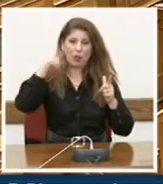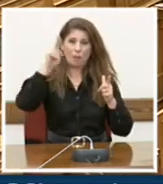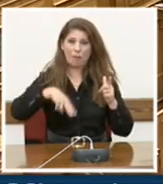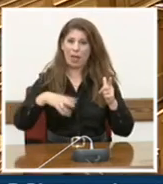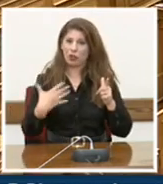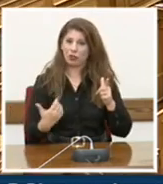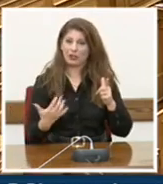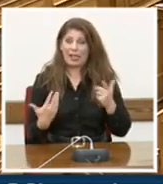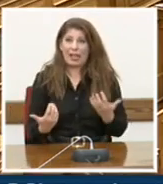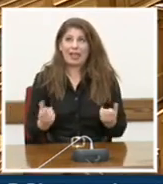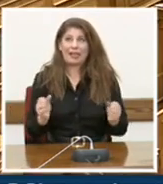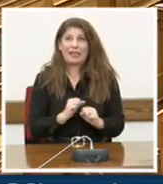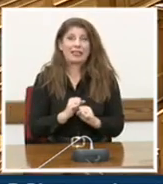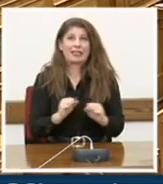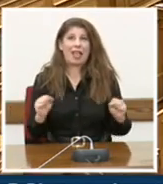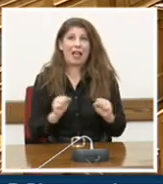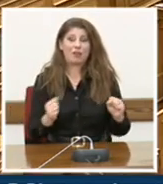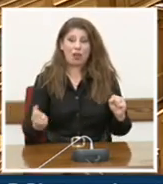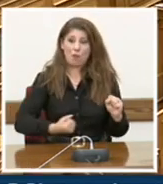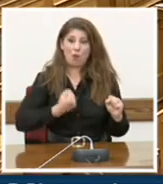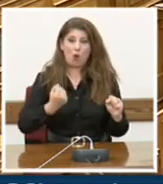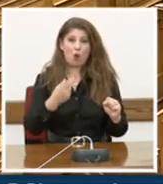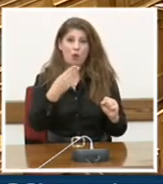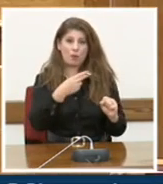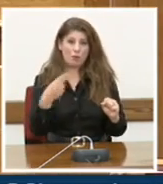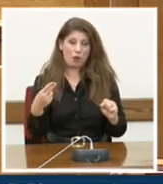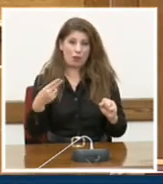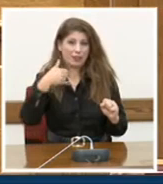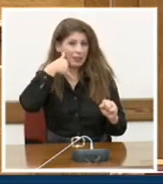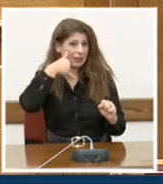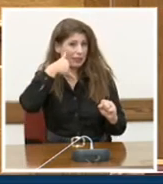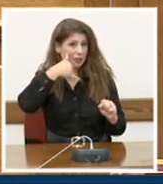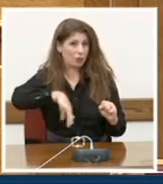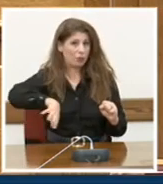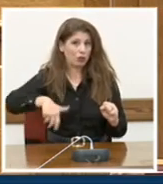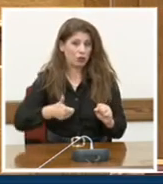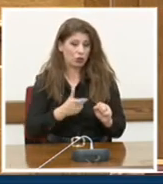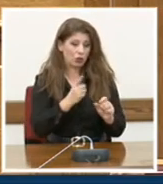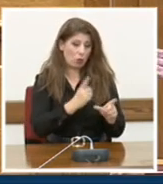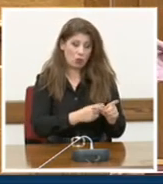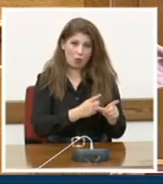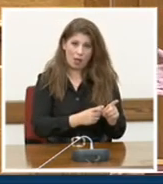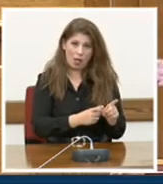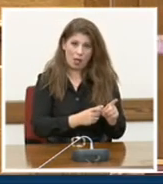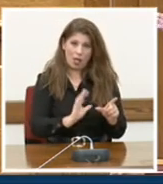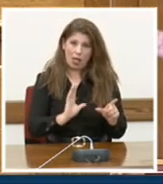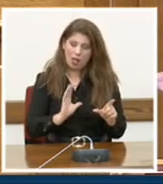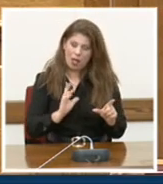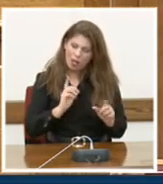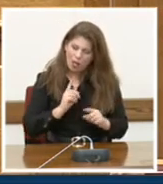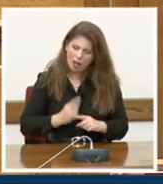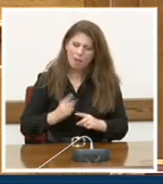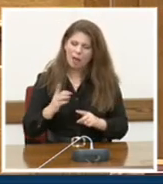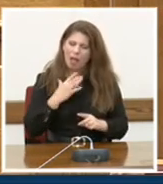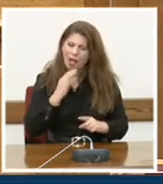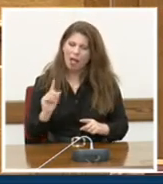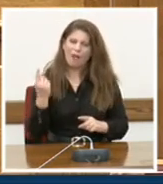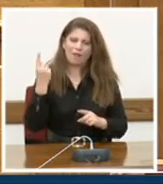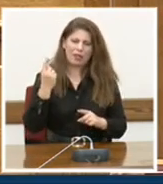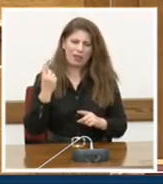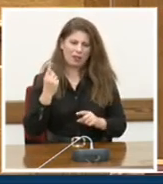πιάσει ξαφνικά ο πόνος για την υπόθεση των υποκλοπών σε βάρος του ΚΚΕ. Απλά βρήκατε εσείς την ευκαιρία να στριμώξετε